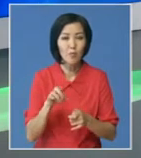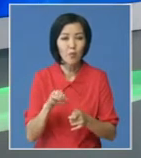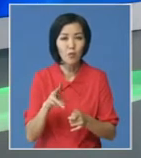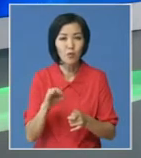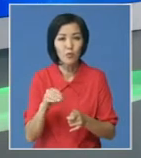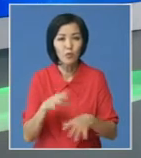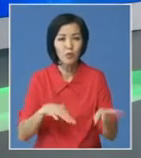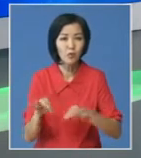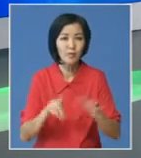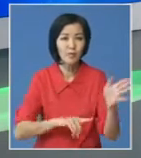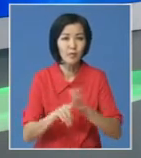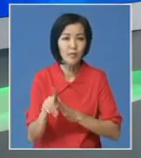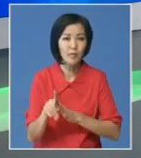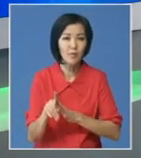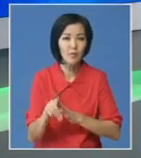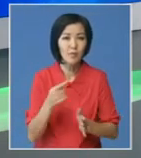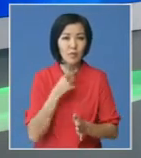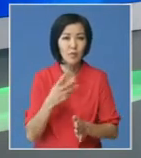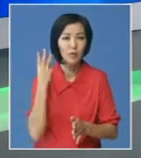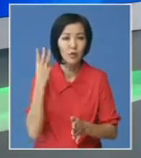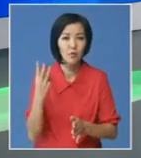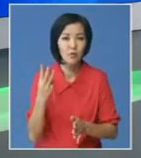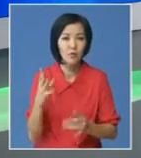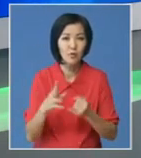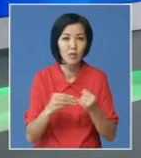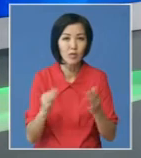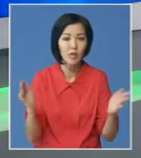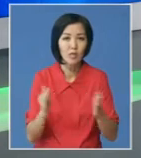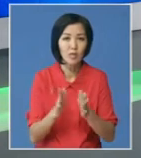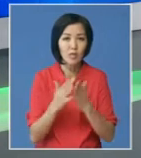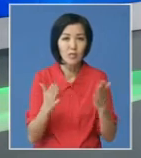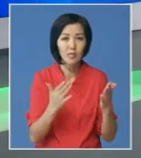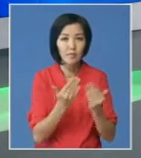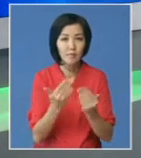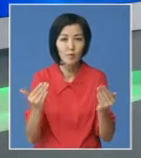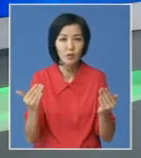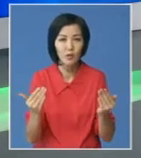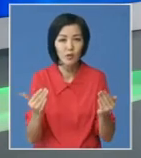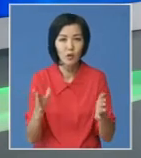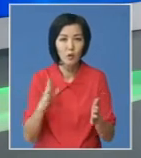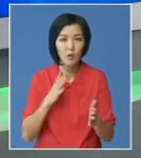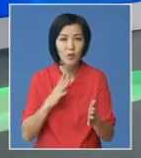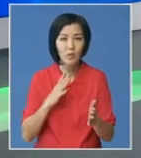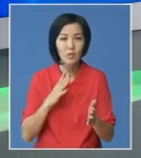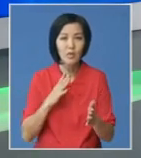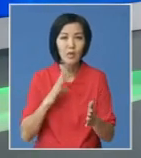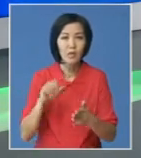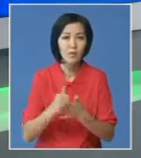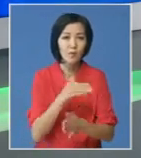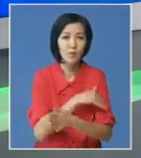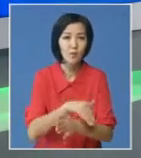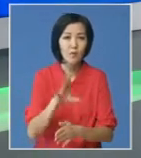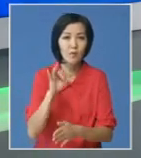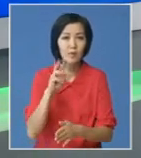бастаған болатын. Ол бойынша Талдықорғанның үш жеріне шағын кітап сөресі қойылды. Адам көп жүретін Арбатта, Қараталдың бойында